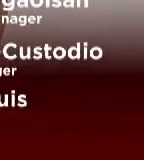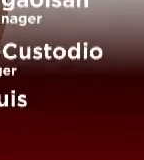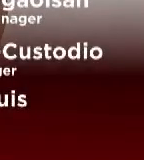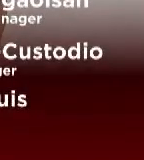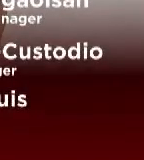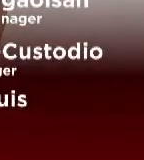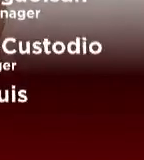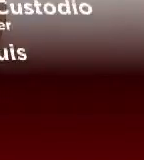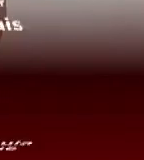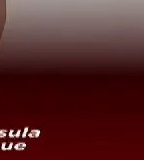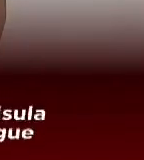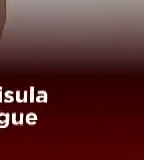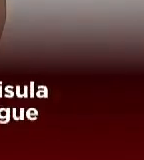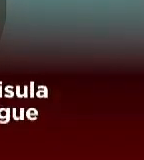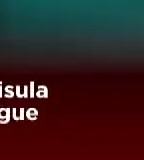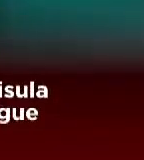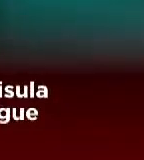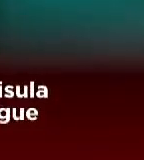of the Nation.